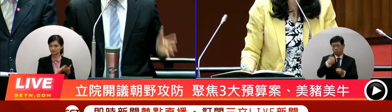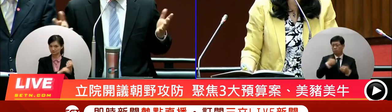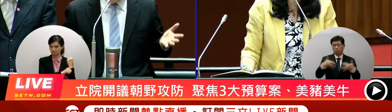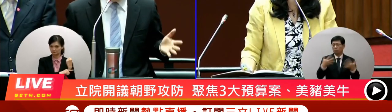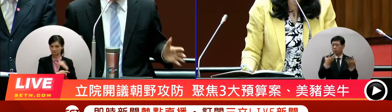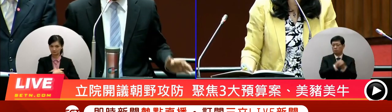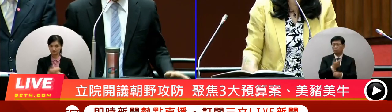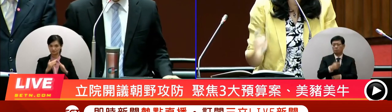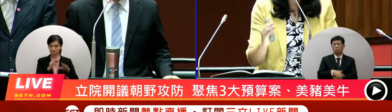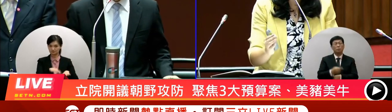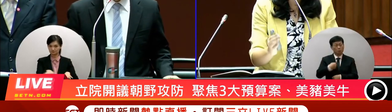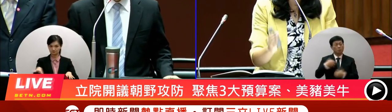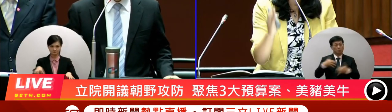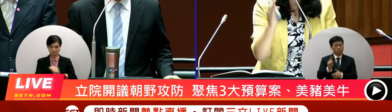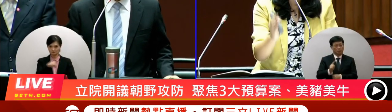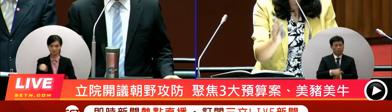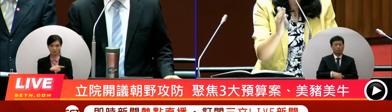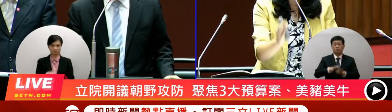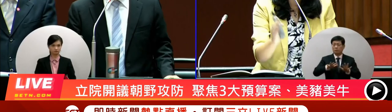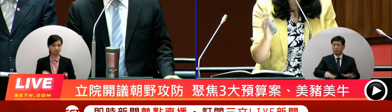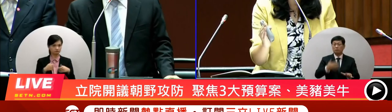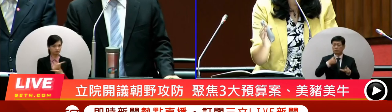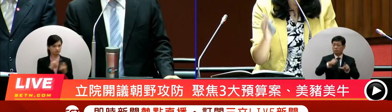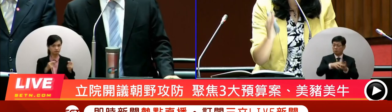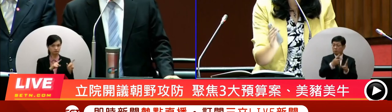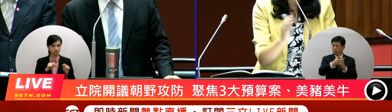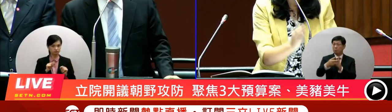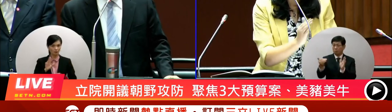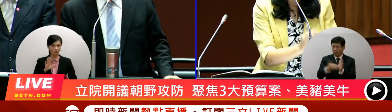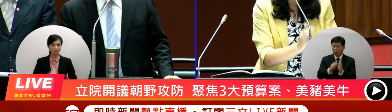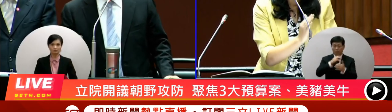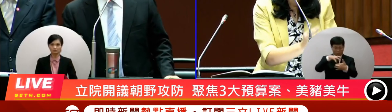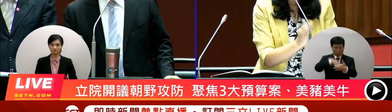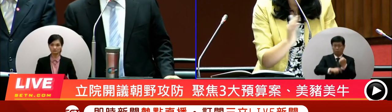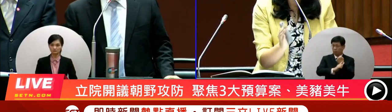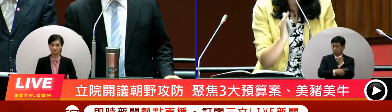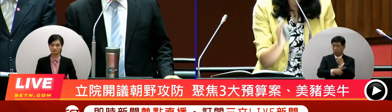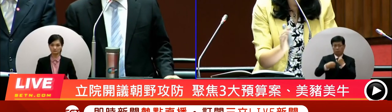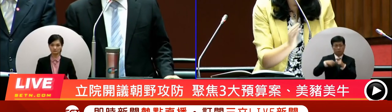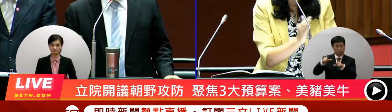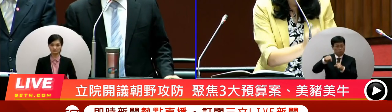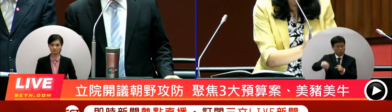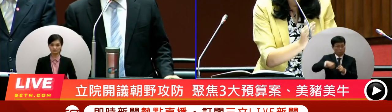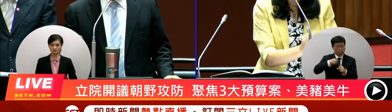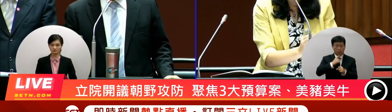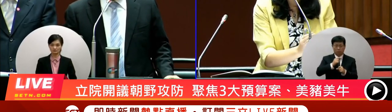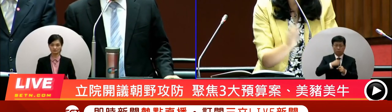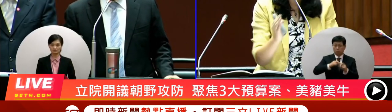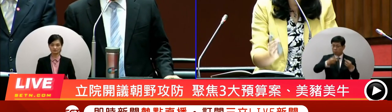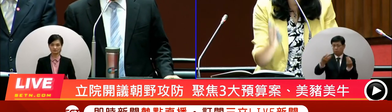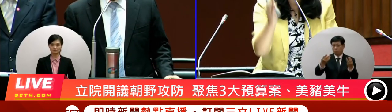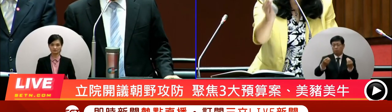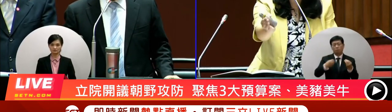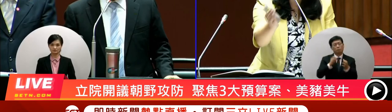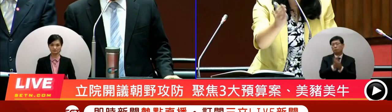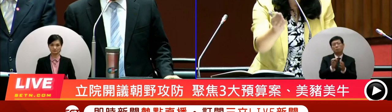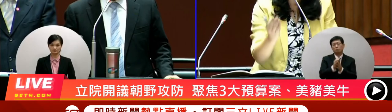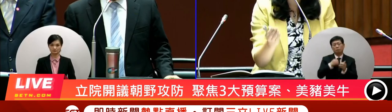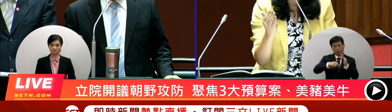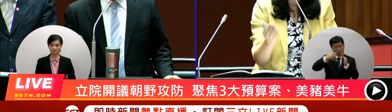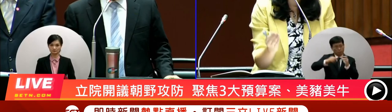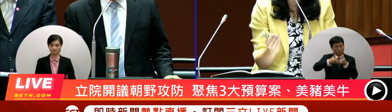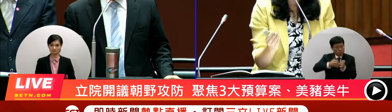市也把这个都做得很好。 是我的问题是说，今天公文出来了，但是背后的法律并没有按照这个公文的方式去修订。没关系，请院